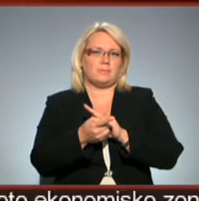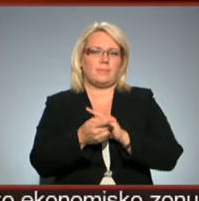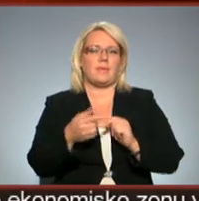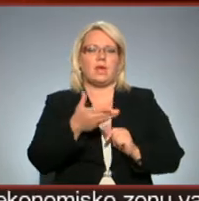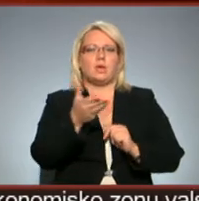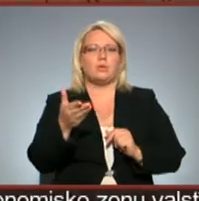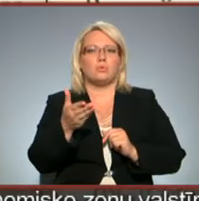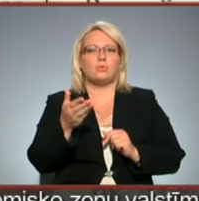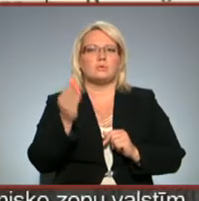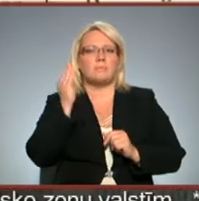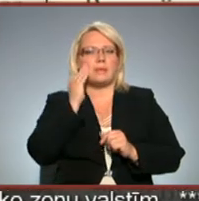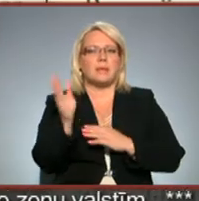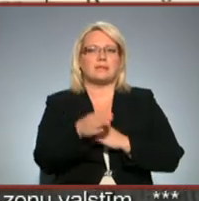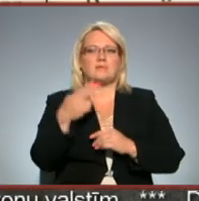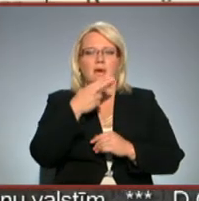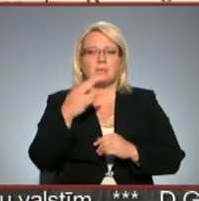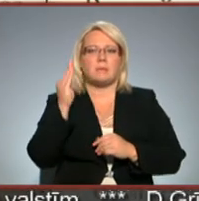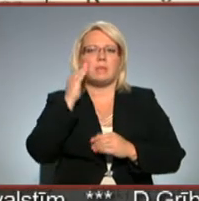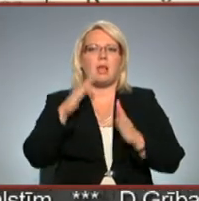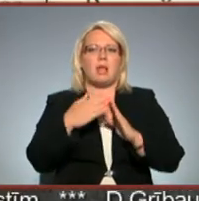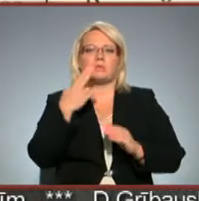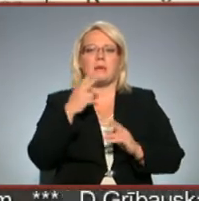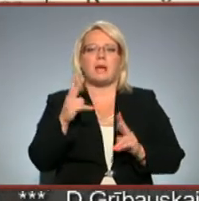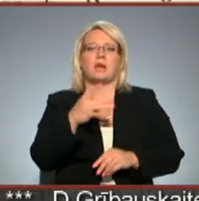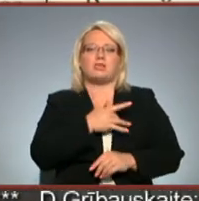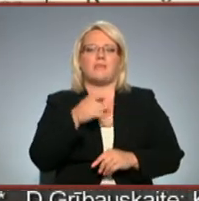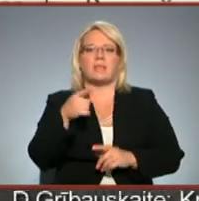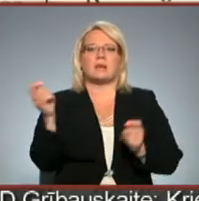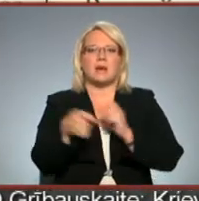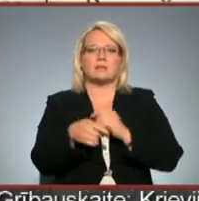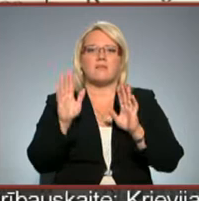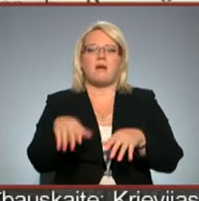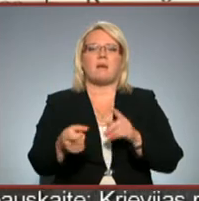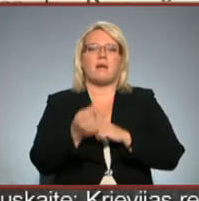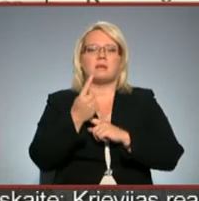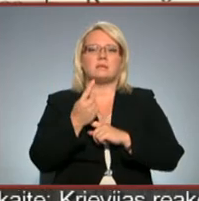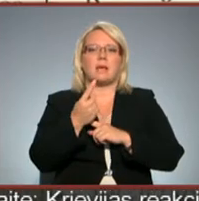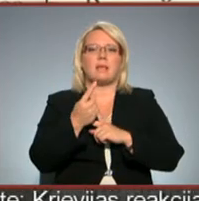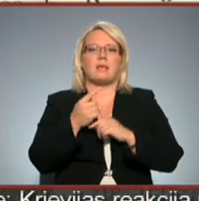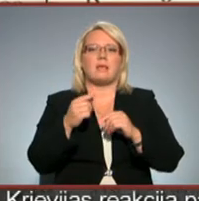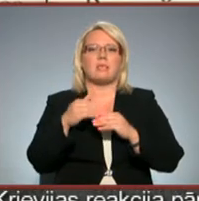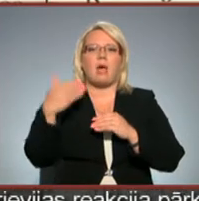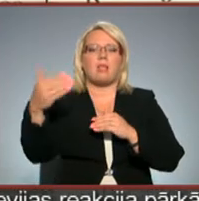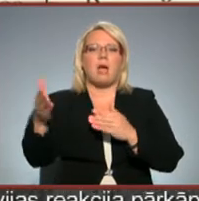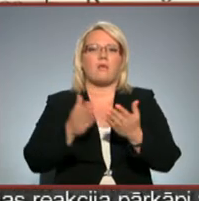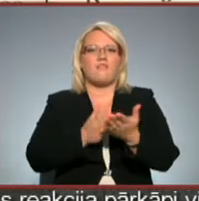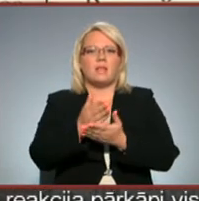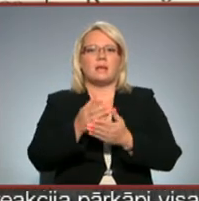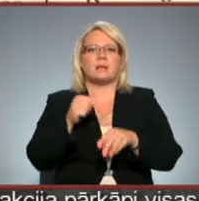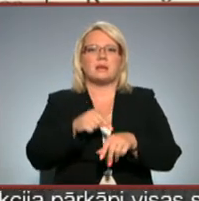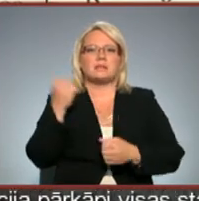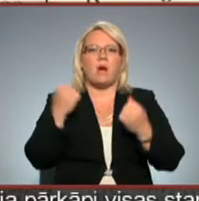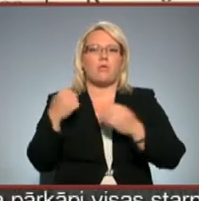Jūs minējāt zivsaimniecību, minējāt lauksaimniecību. Kā jums šķiet, vai šīs sankcijas var raisīt tālāku vilni, kas skars arī tālāk